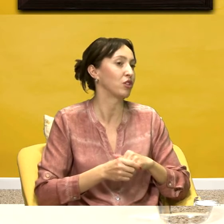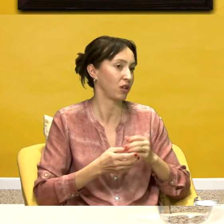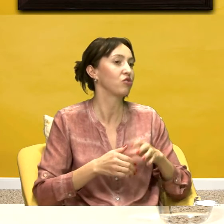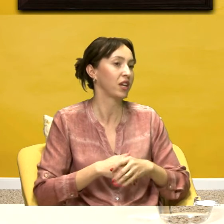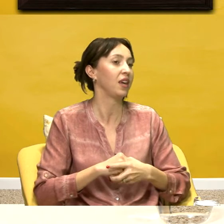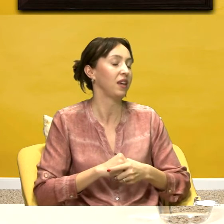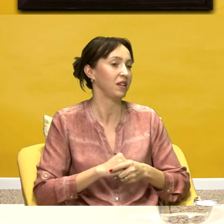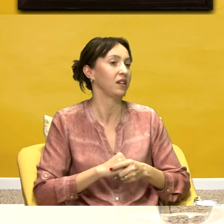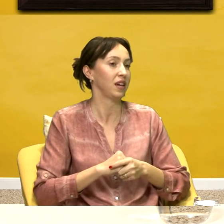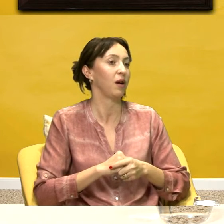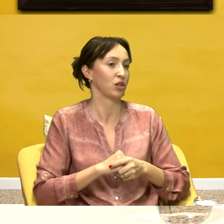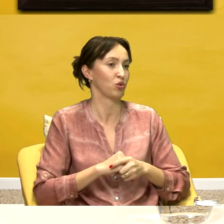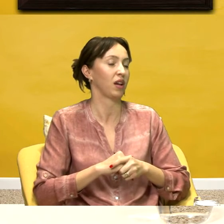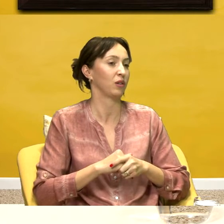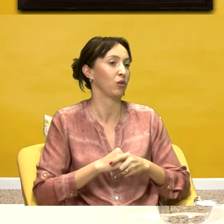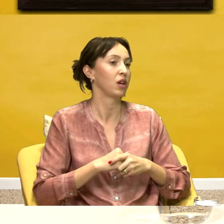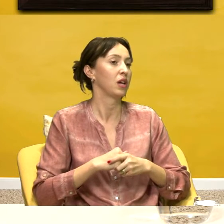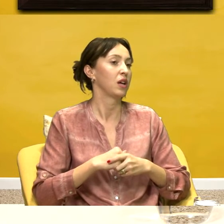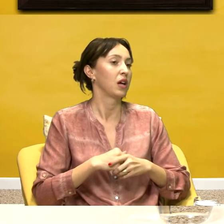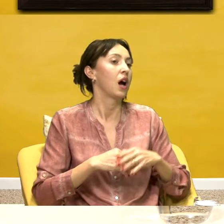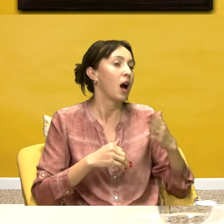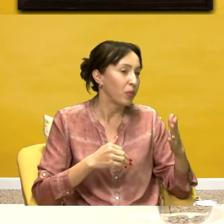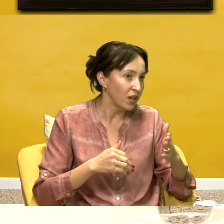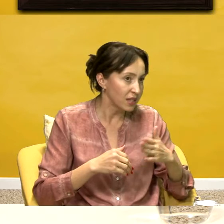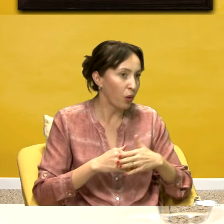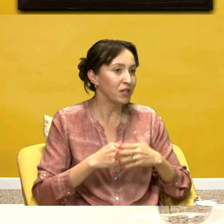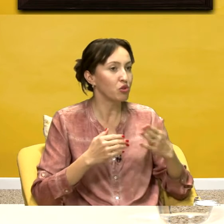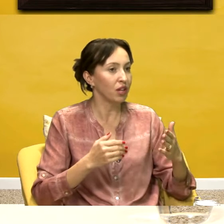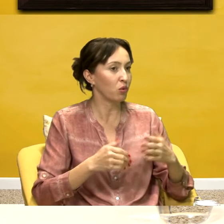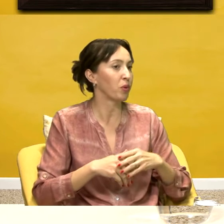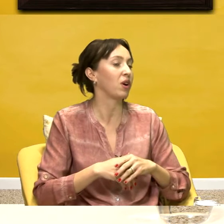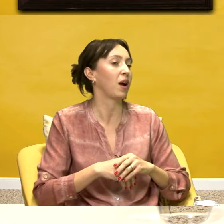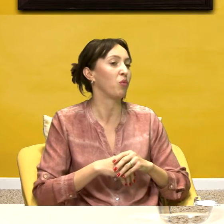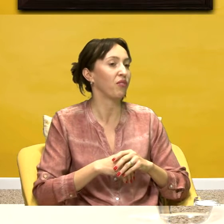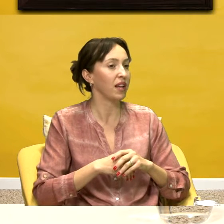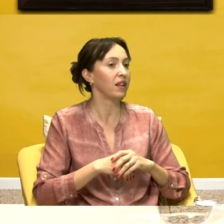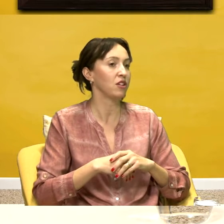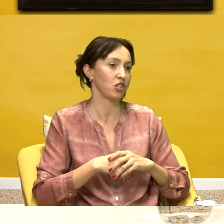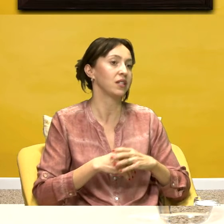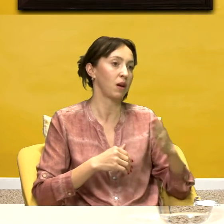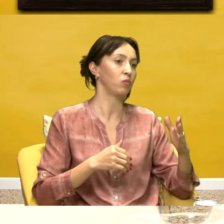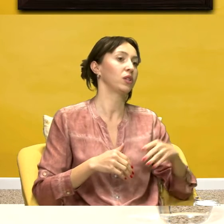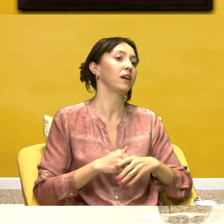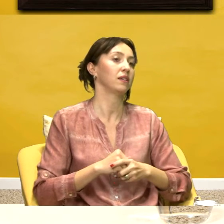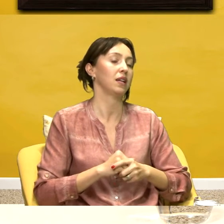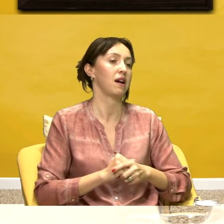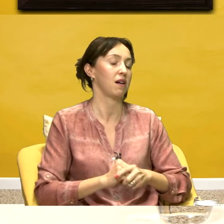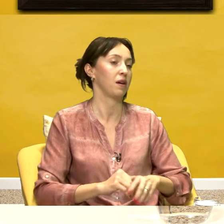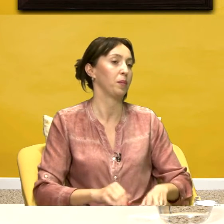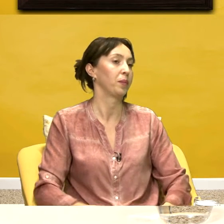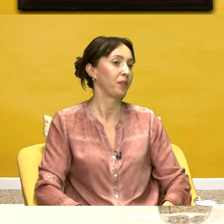Părinții care aud, și atunci ei au ajutat-o. Apoi s-au obișnuit cu programul fetei și s-au